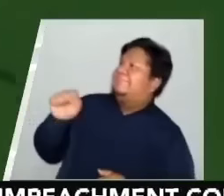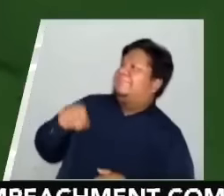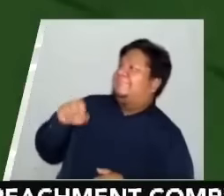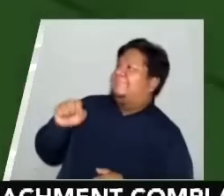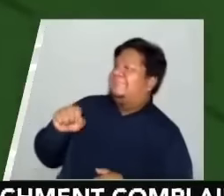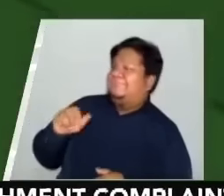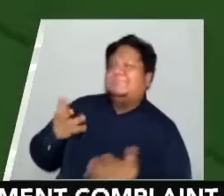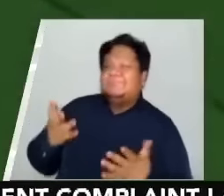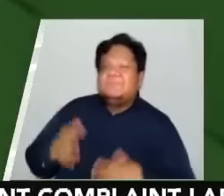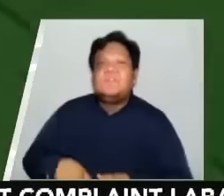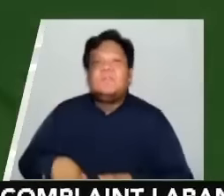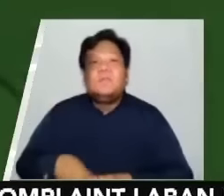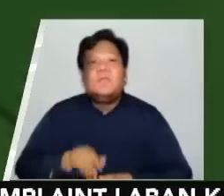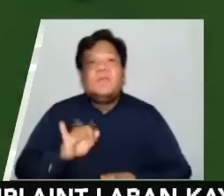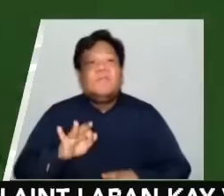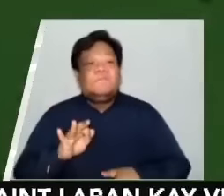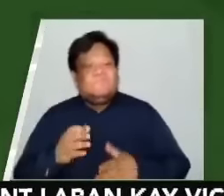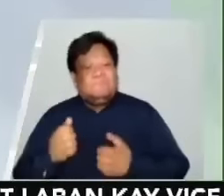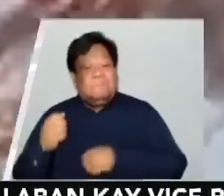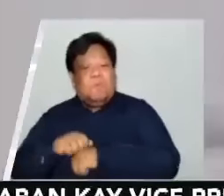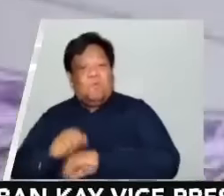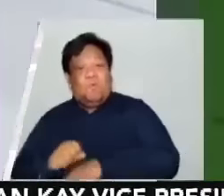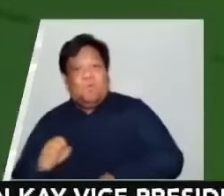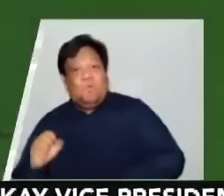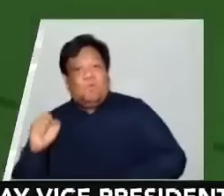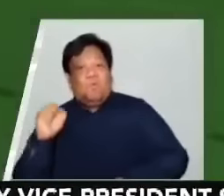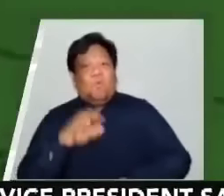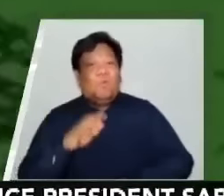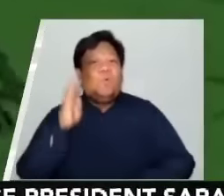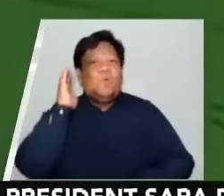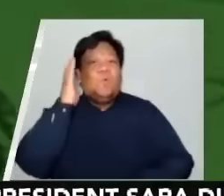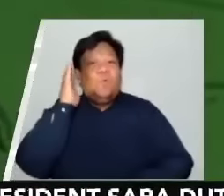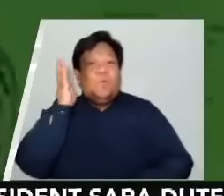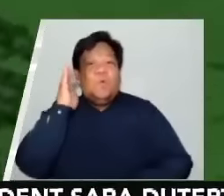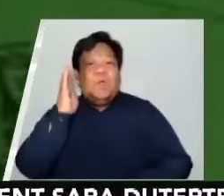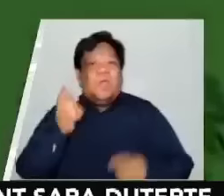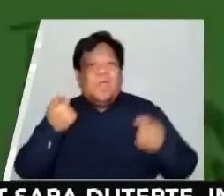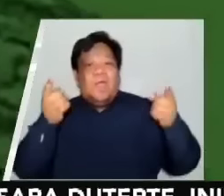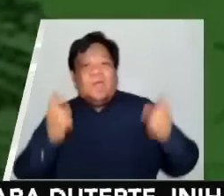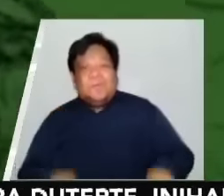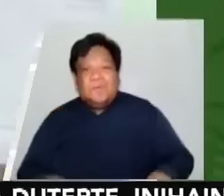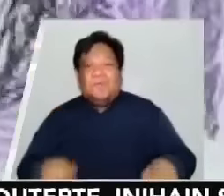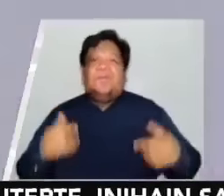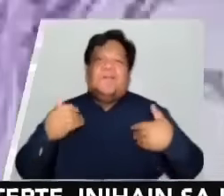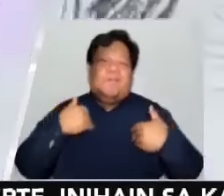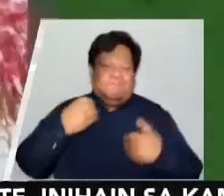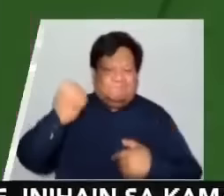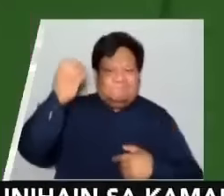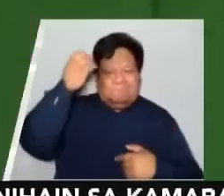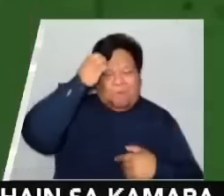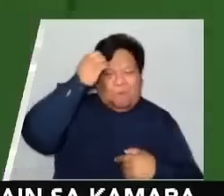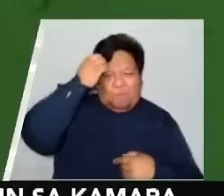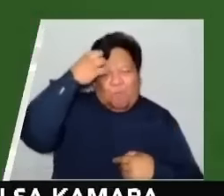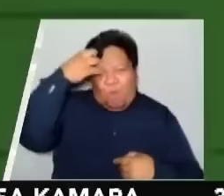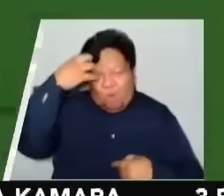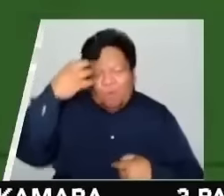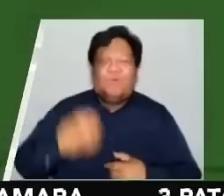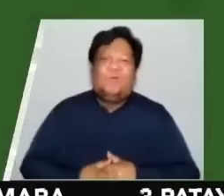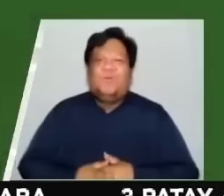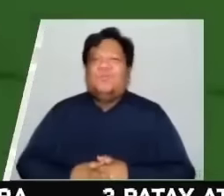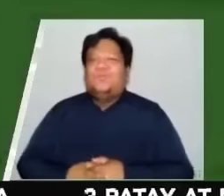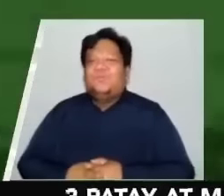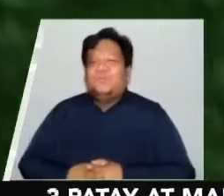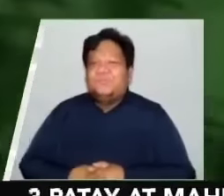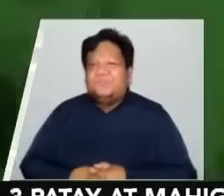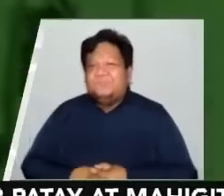ng bato, magkakabungol! Pag maikliang kumot, papalitan! Nge, napalitan